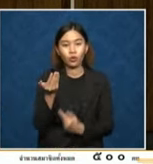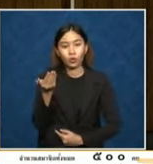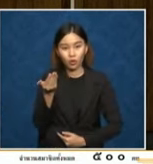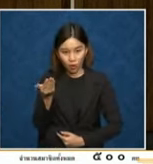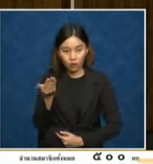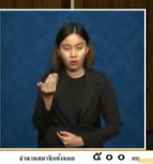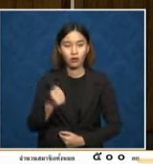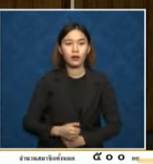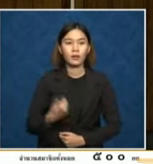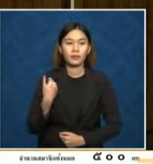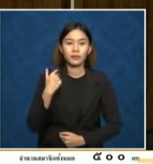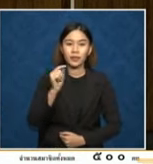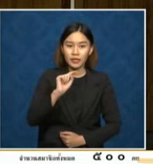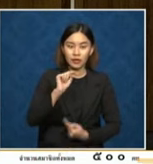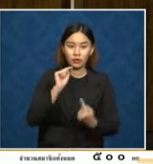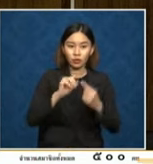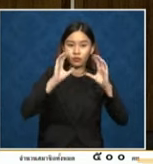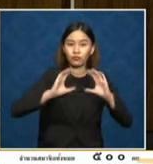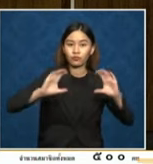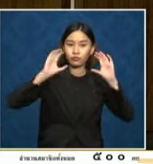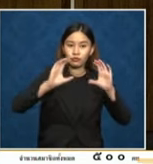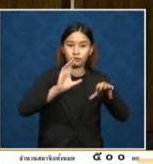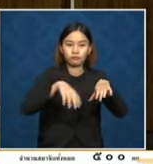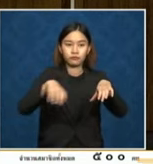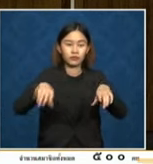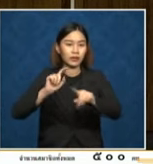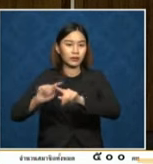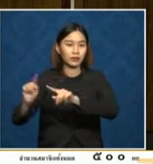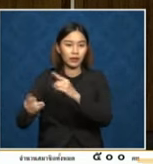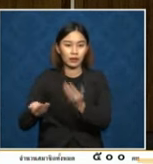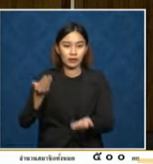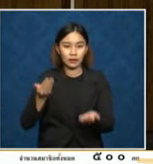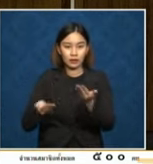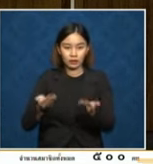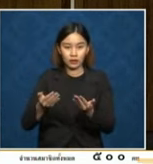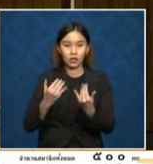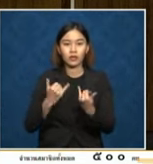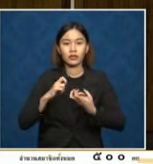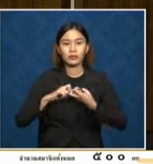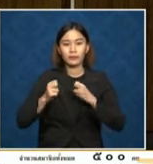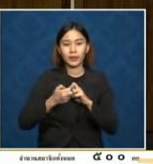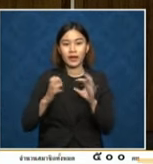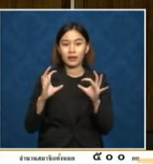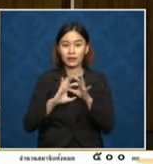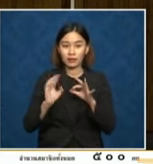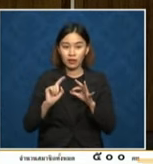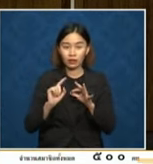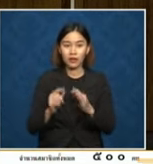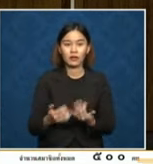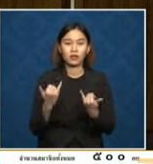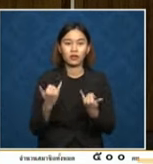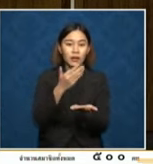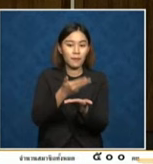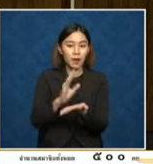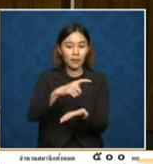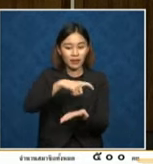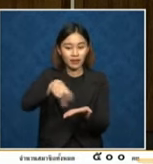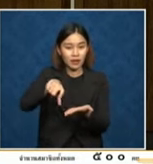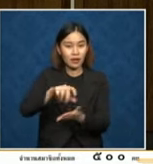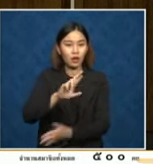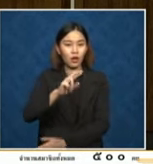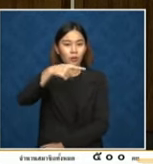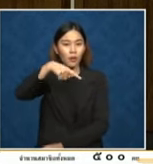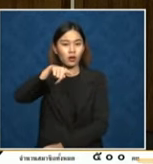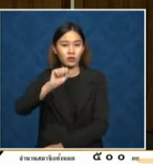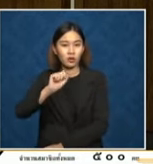ใช้ไม่ว่าจะเป็นที่ของส่วนราชการไหนนะครับแล้วก็มันเพิ่งมีปัญหาในส่วนของการถ่ายโอนโรงพยาบาลส่งเสริมสุ